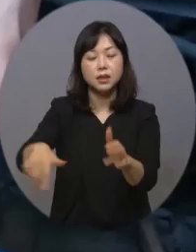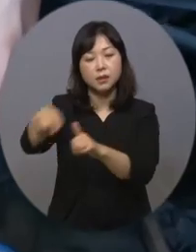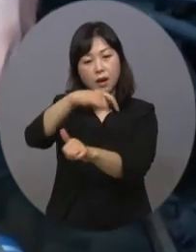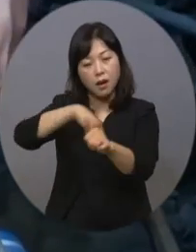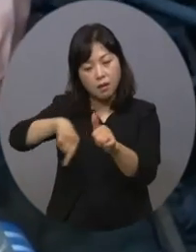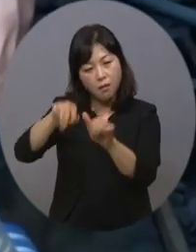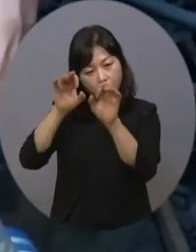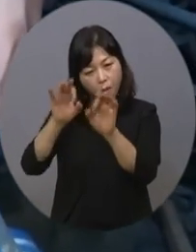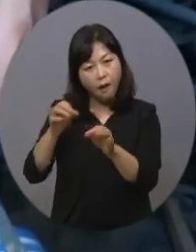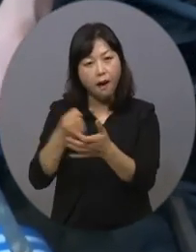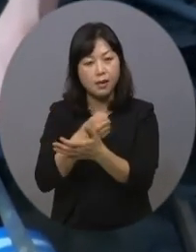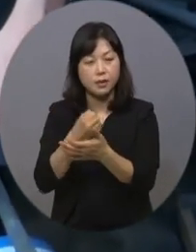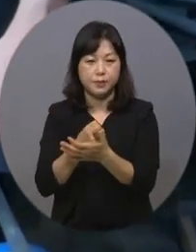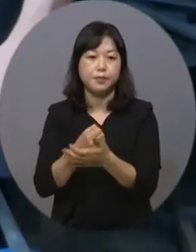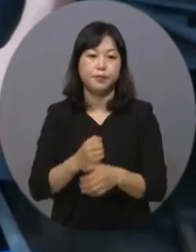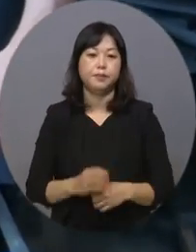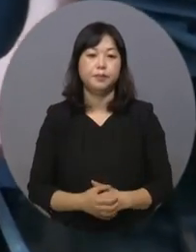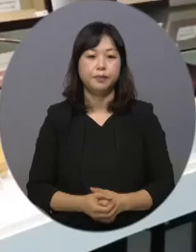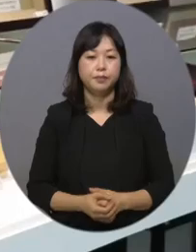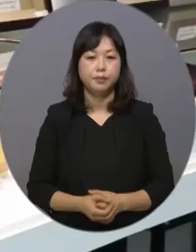현실에 아쉬움을 남깁니다.